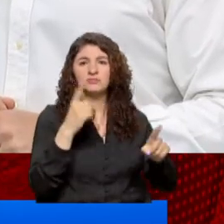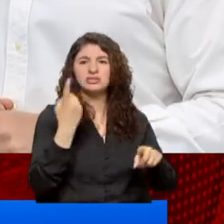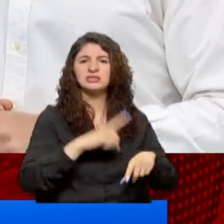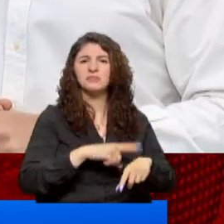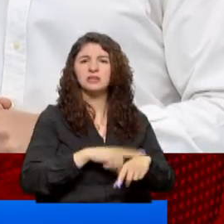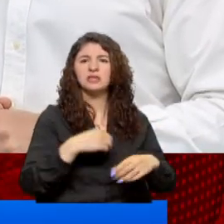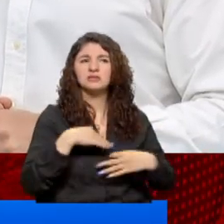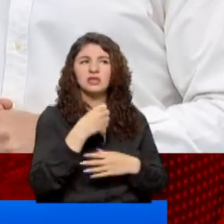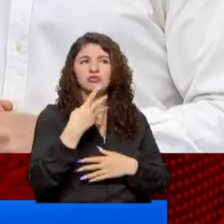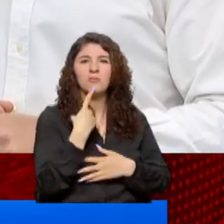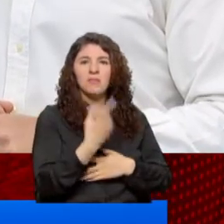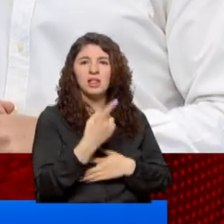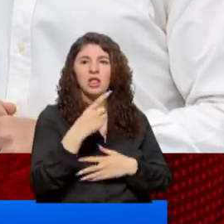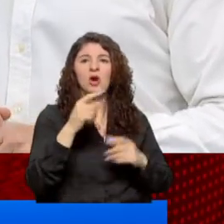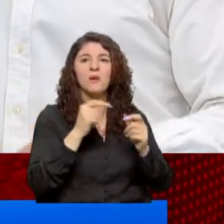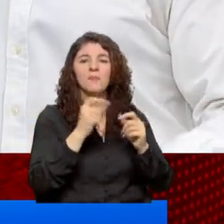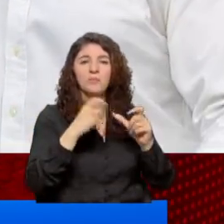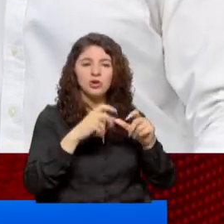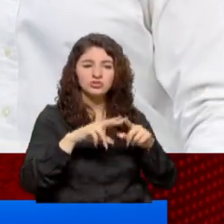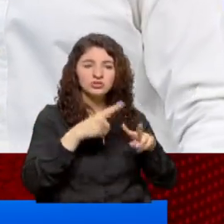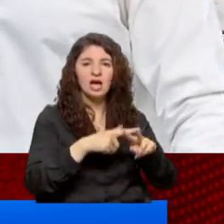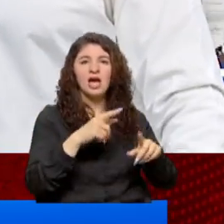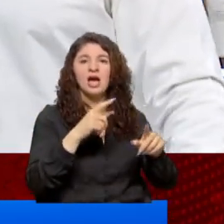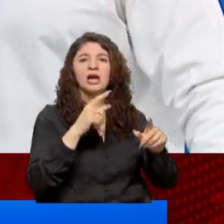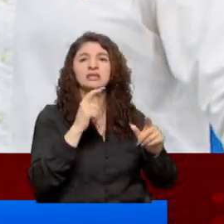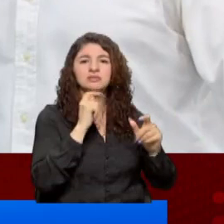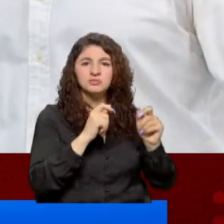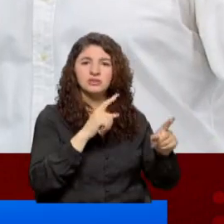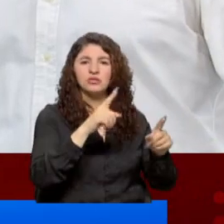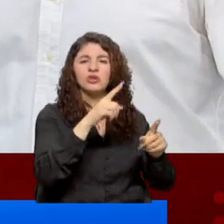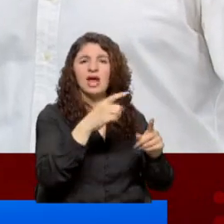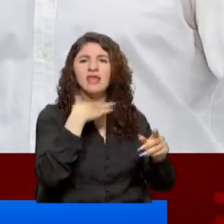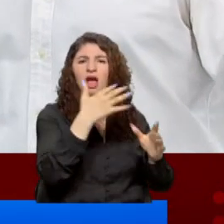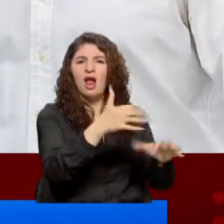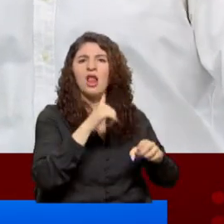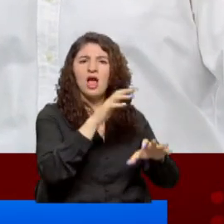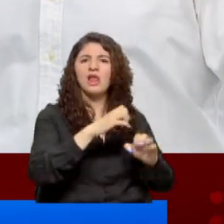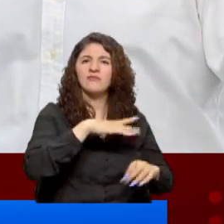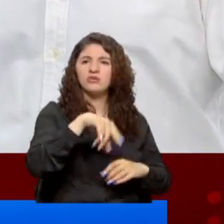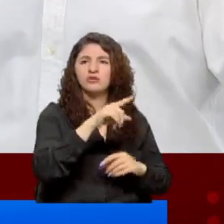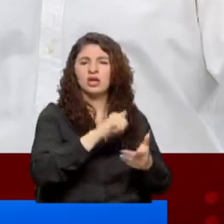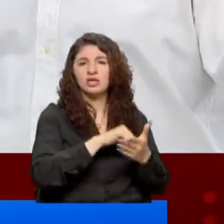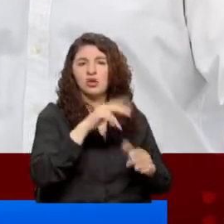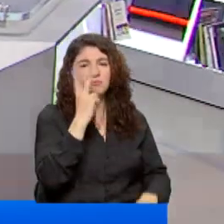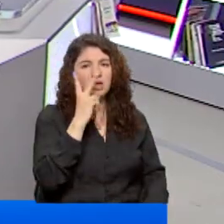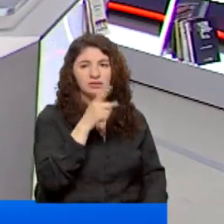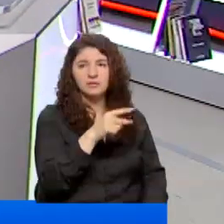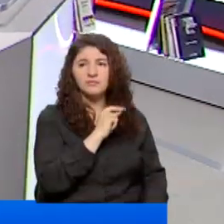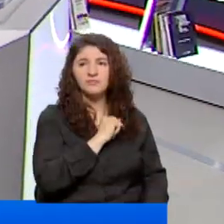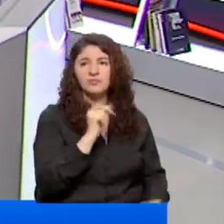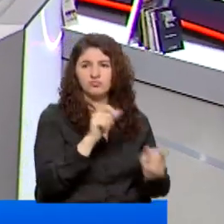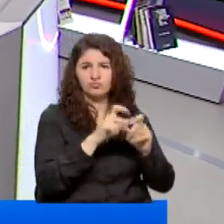zamanlar sayılardan da söylemişti Bosna'dan Sırbistan'da ne Turkey talatı vardı Bunun dışında işte geliyor gazete bakın